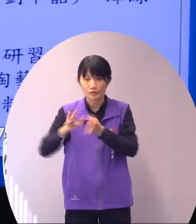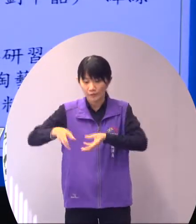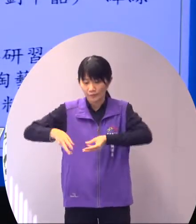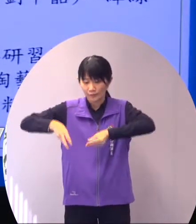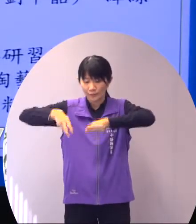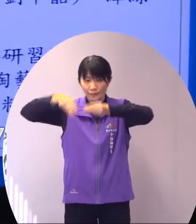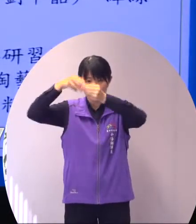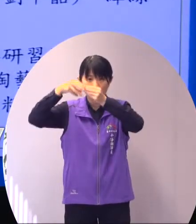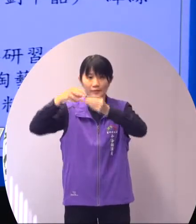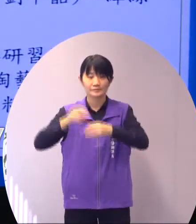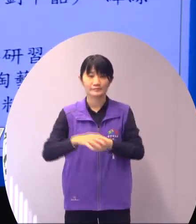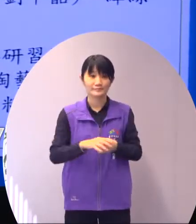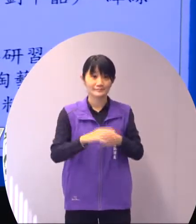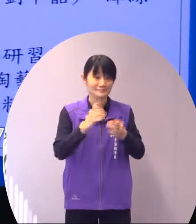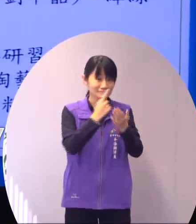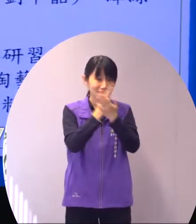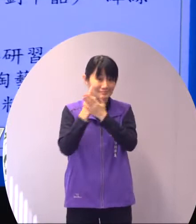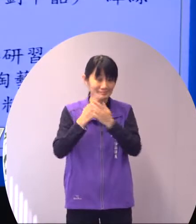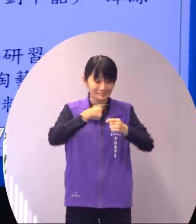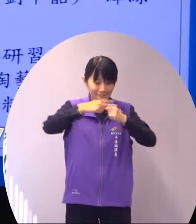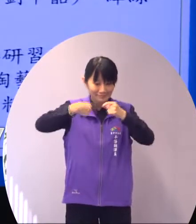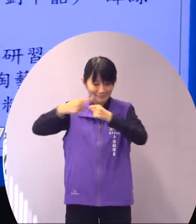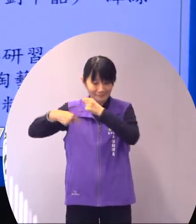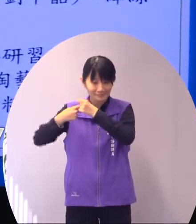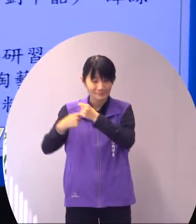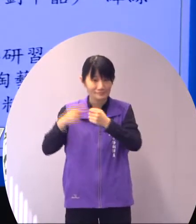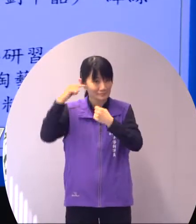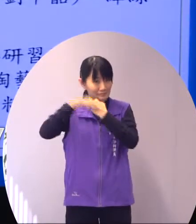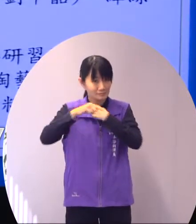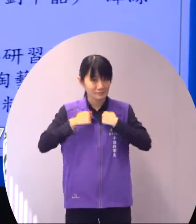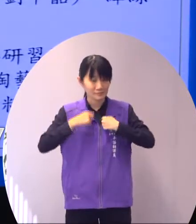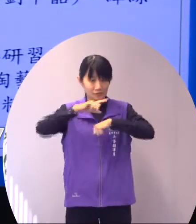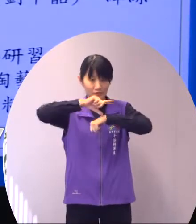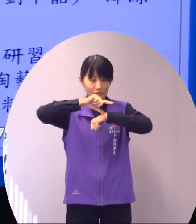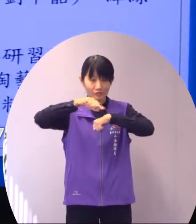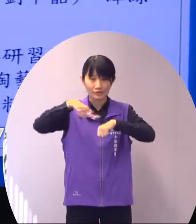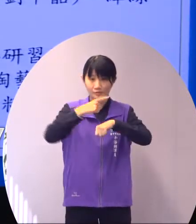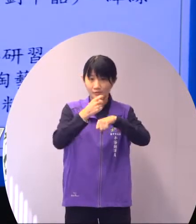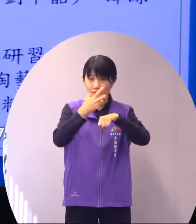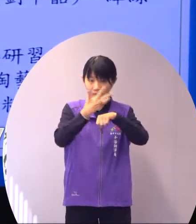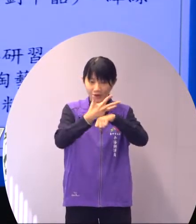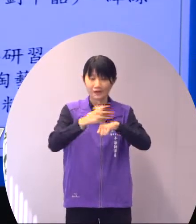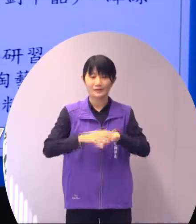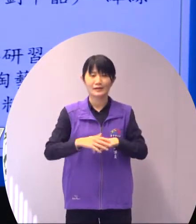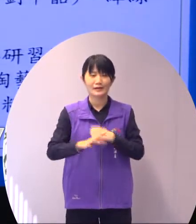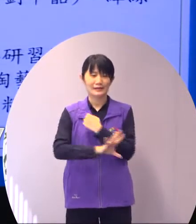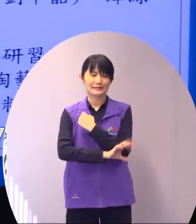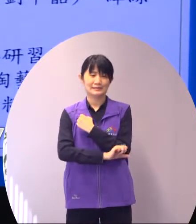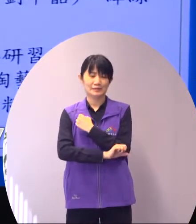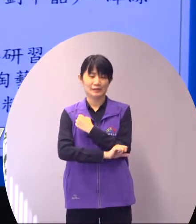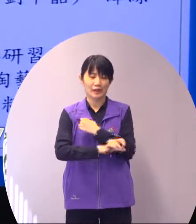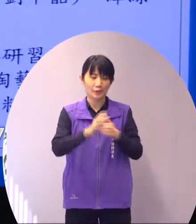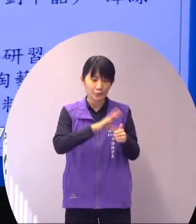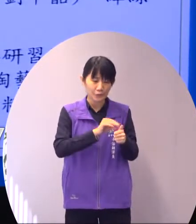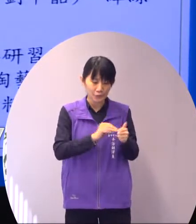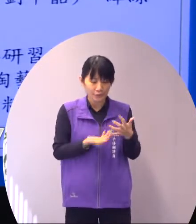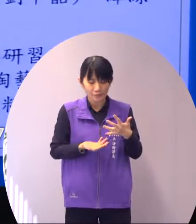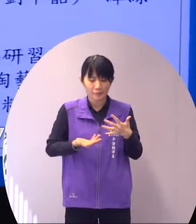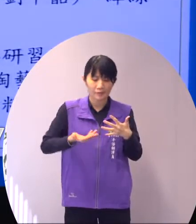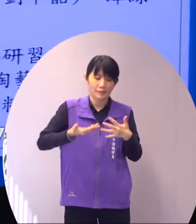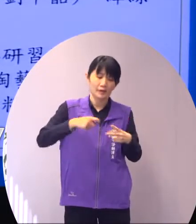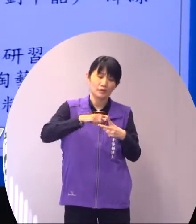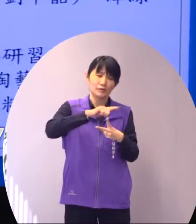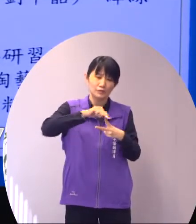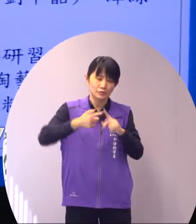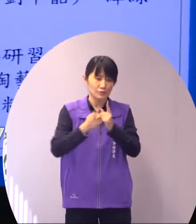项，每项的每年研习时数都达到108小时，让参与者由基础入门到熟悉材料、工具